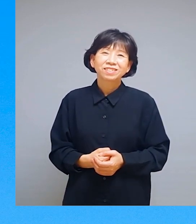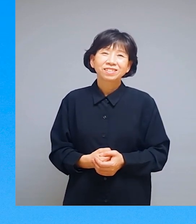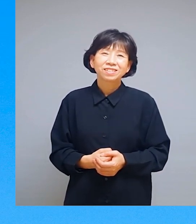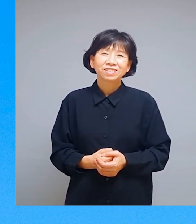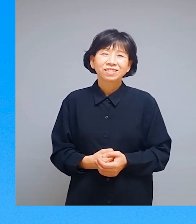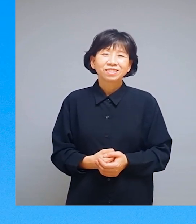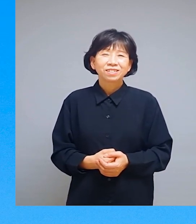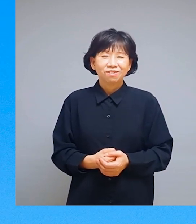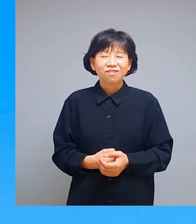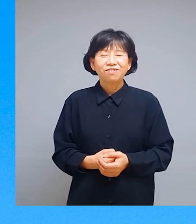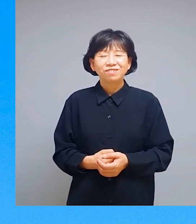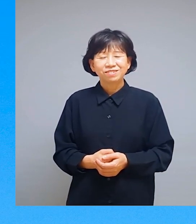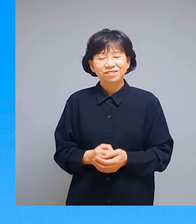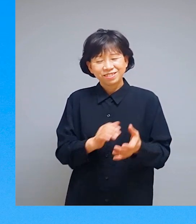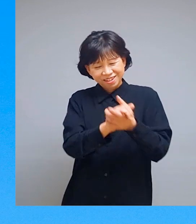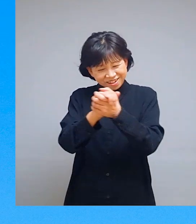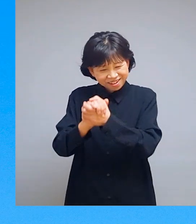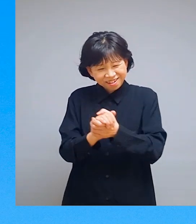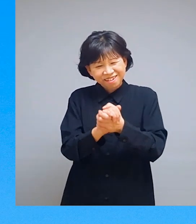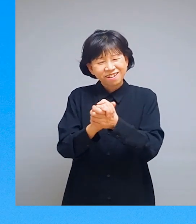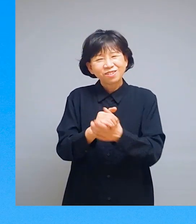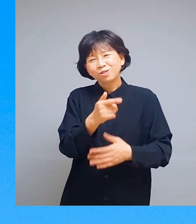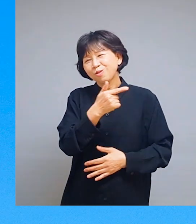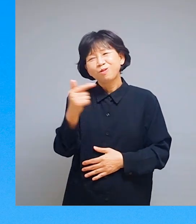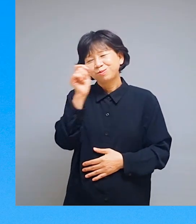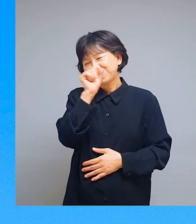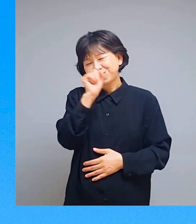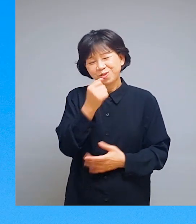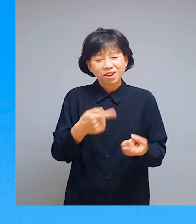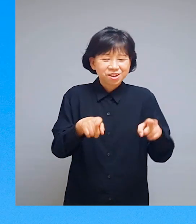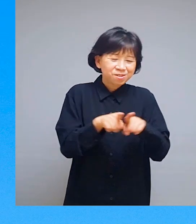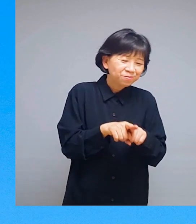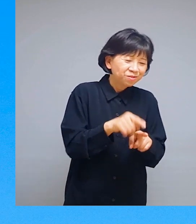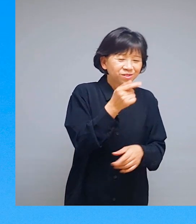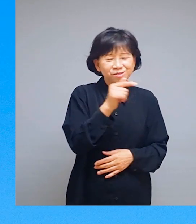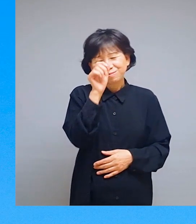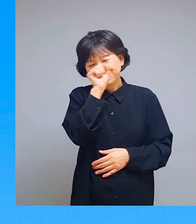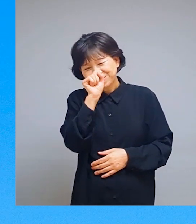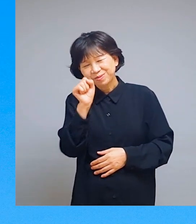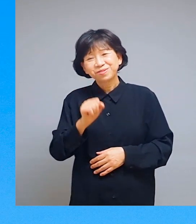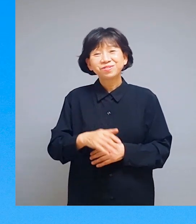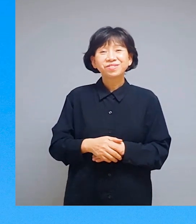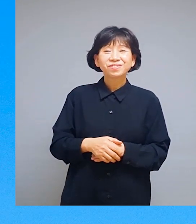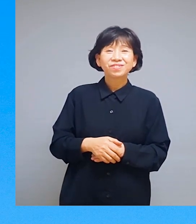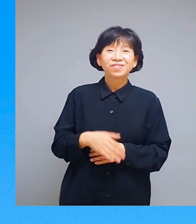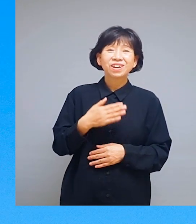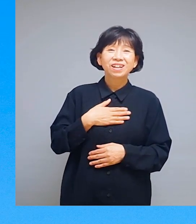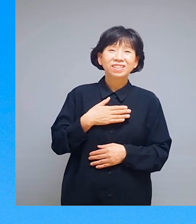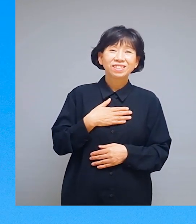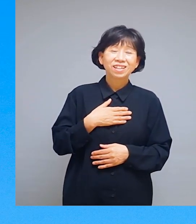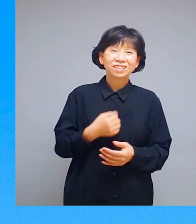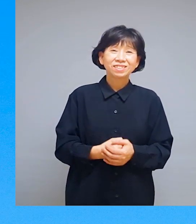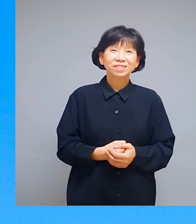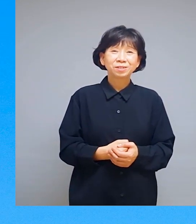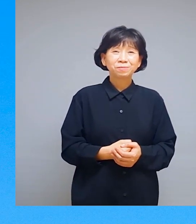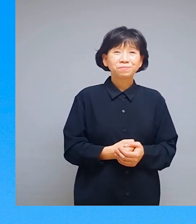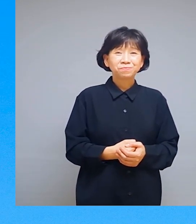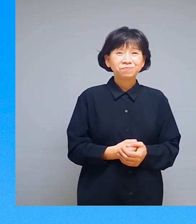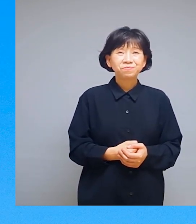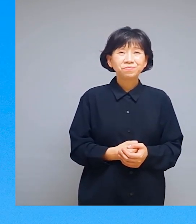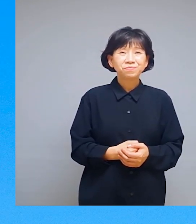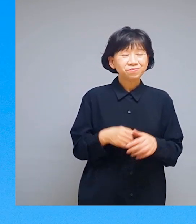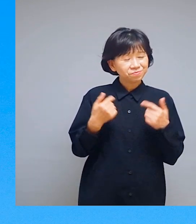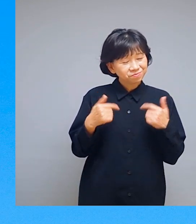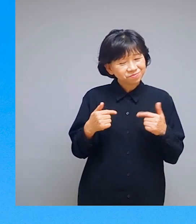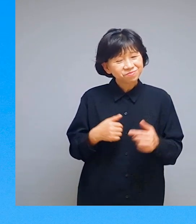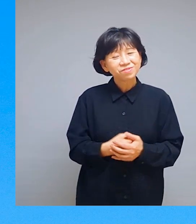너무 잘 지내. 그냥 같이 있는 건 너무 좋아하고 막 이야기하는 거 좋아하고 난 대문자 2야.